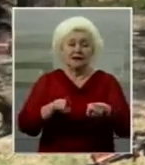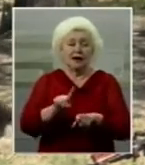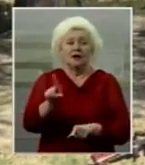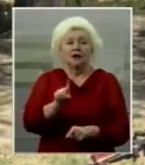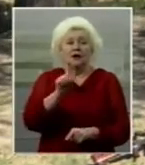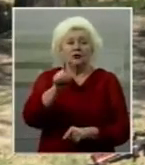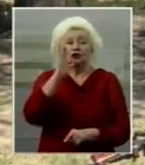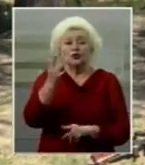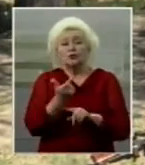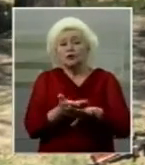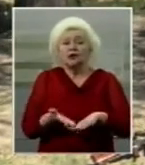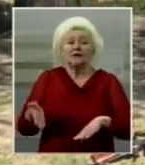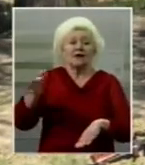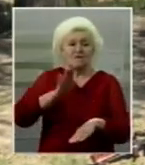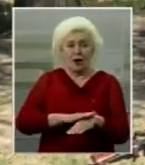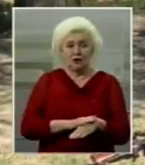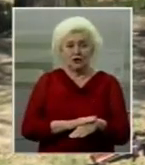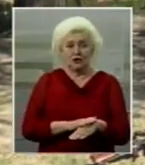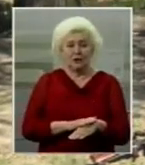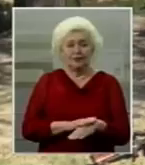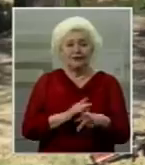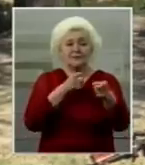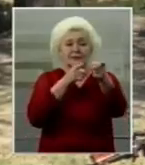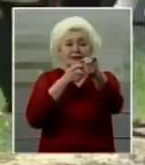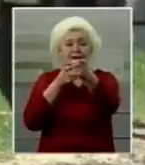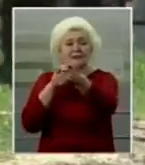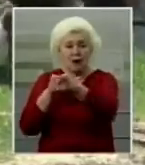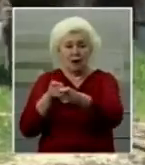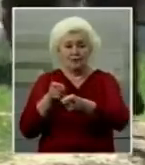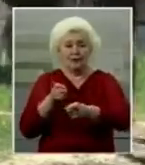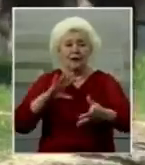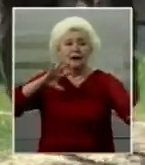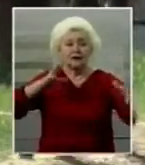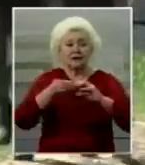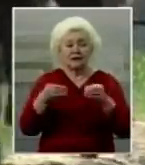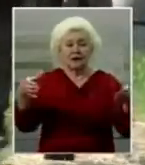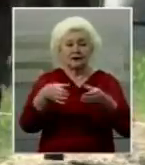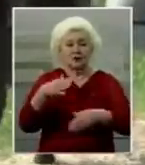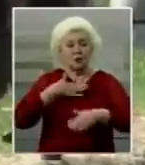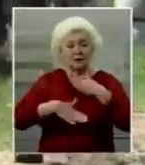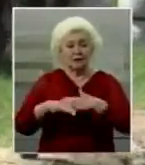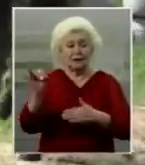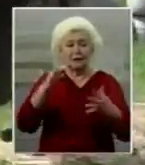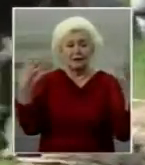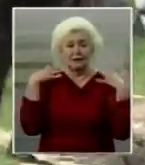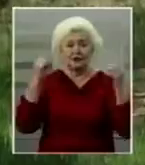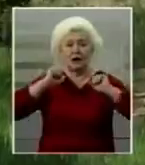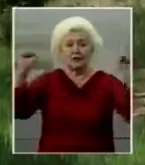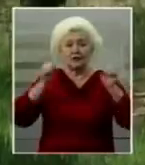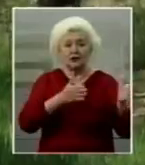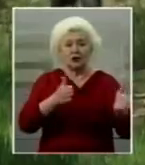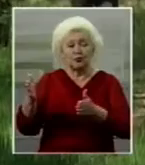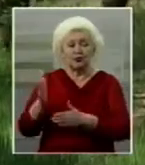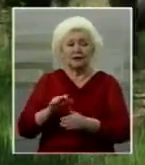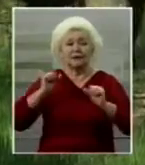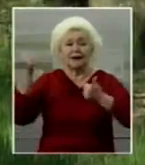Що було найважче? Стрільба. Результатом команди задоволений і начальник фізичної підготовки